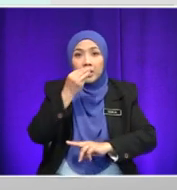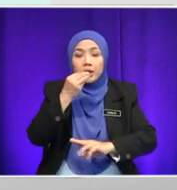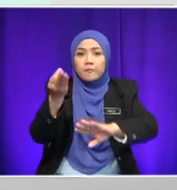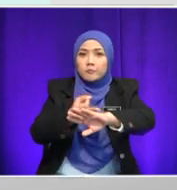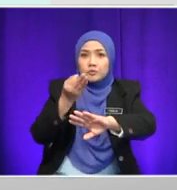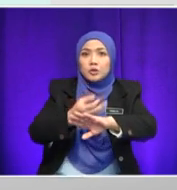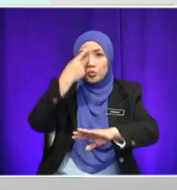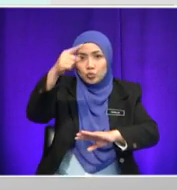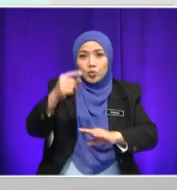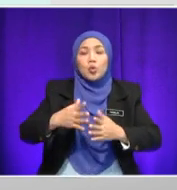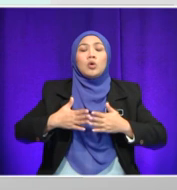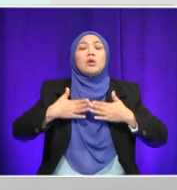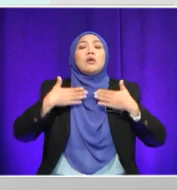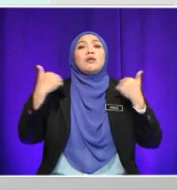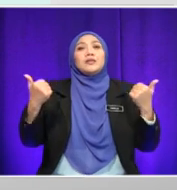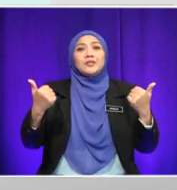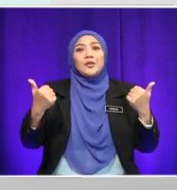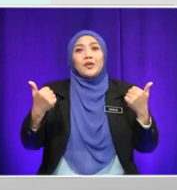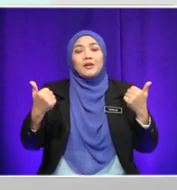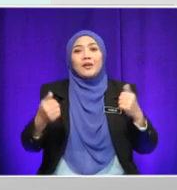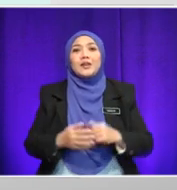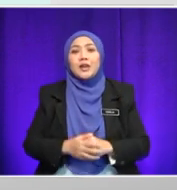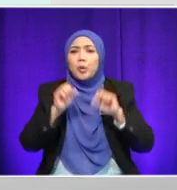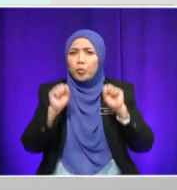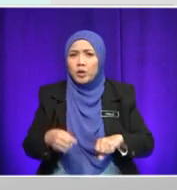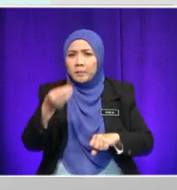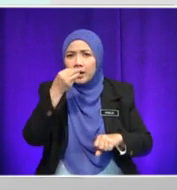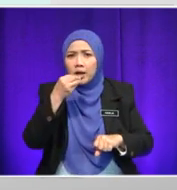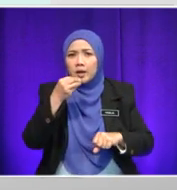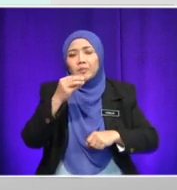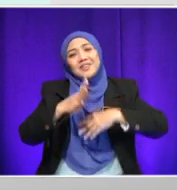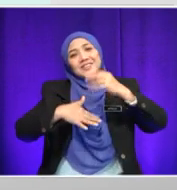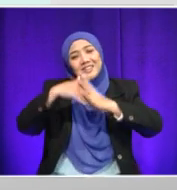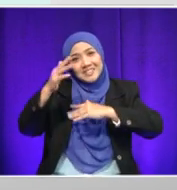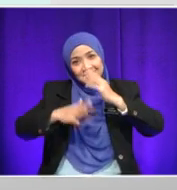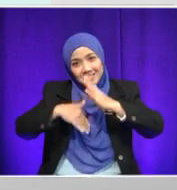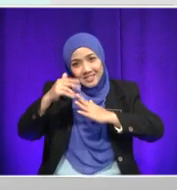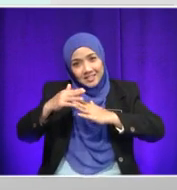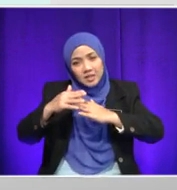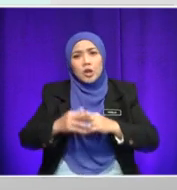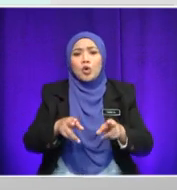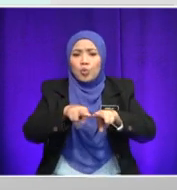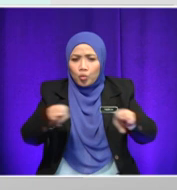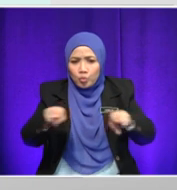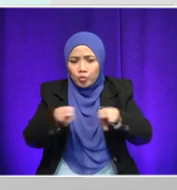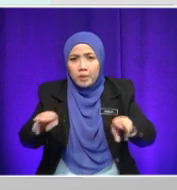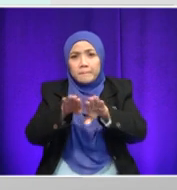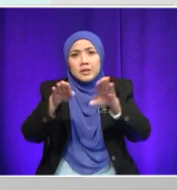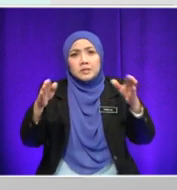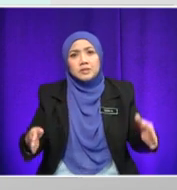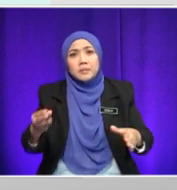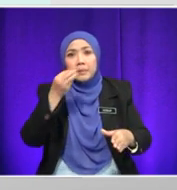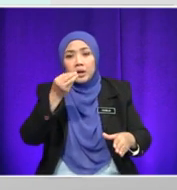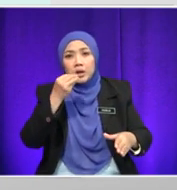penyegar dan penyeri agar susunan tempat makan lebih menyenangkan ukuran meja makan mempengaruhi gubahan bunga yang